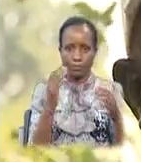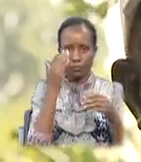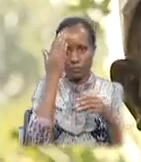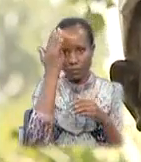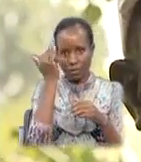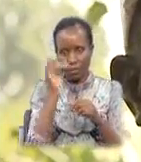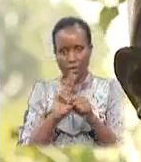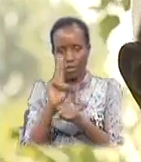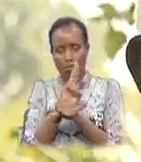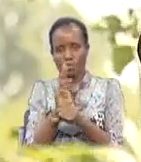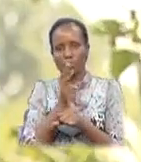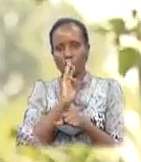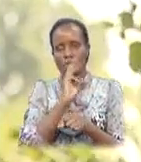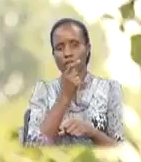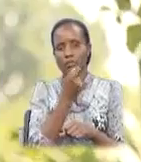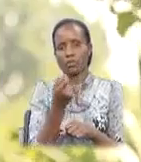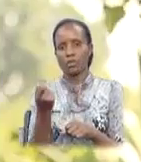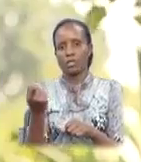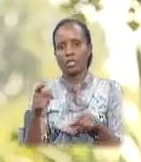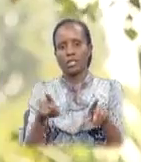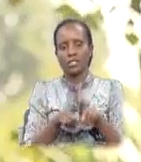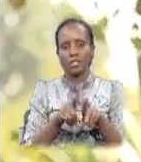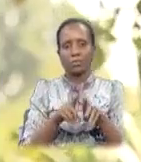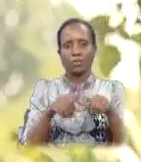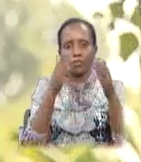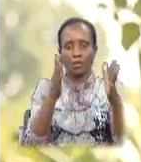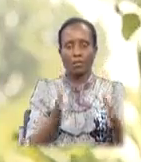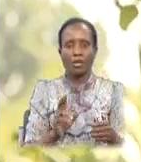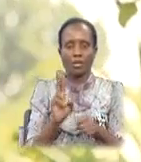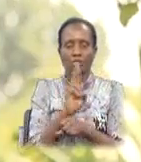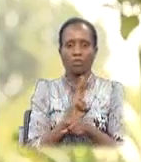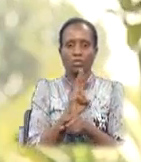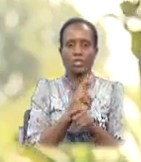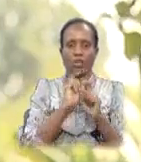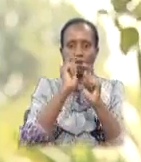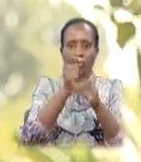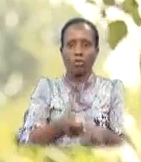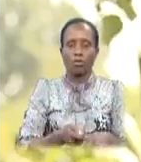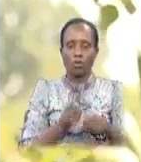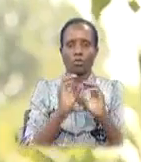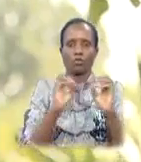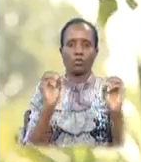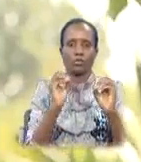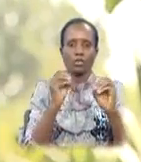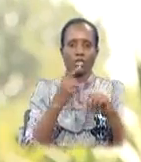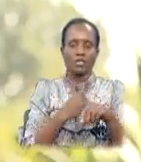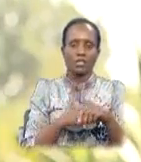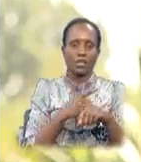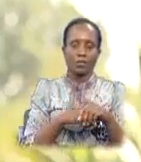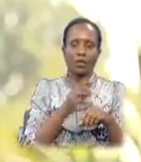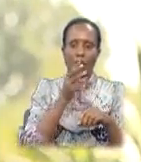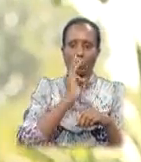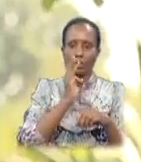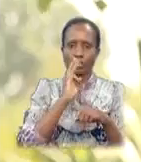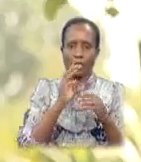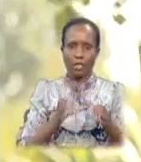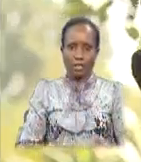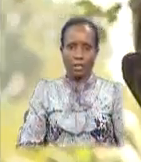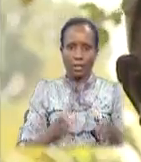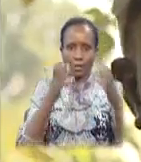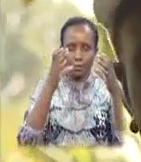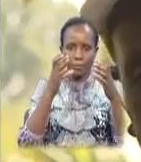chache, na mkulima atumii jembe. Wakati anaweka maji yanaingia kwa tank,